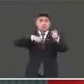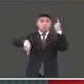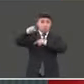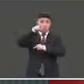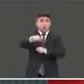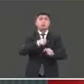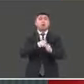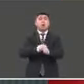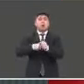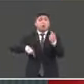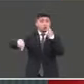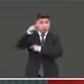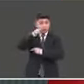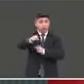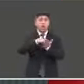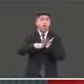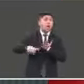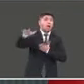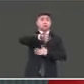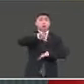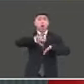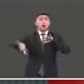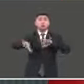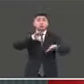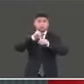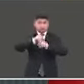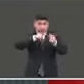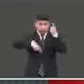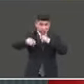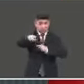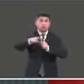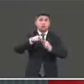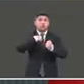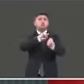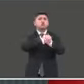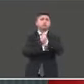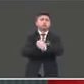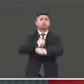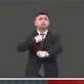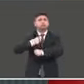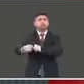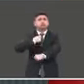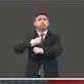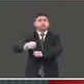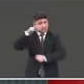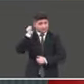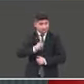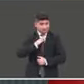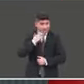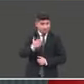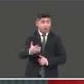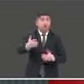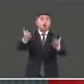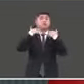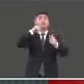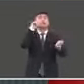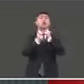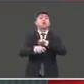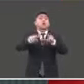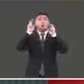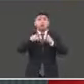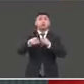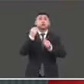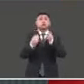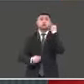terörizme her türlü ayrımcılığa karşı tüm gücümüzle mücadele ediyorsak iklim değişikliğinin